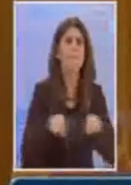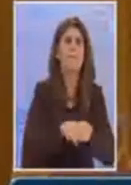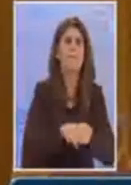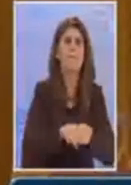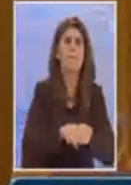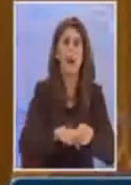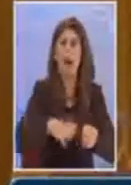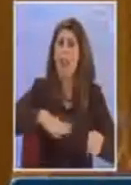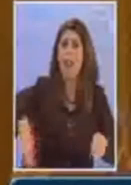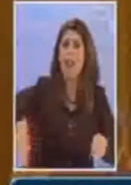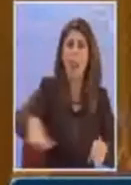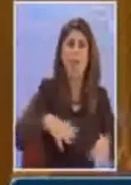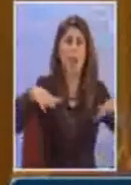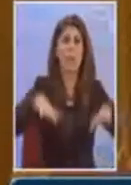κυριαρχία.